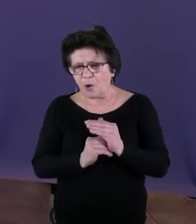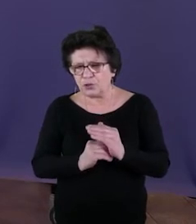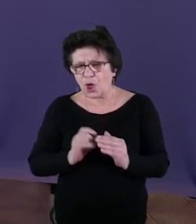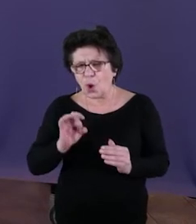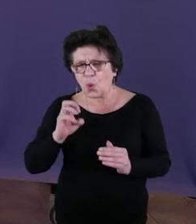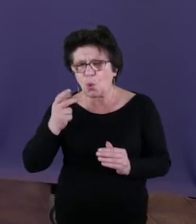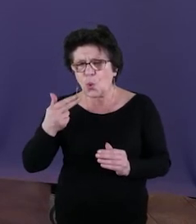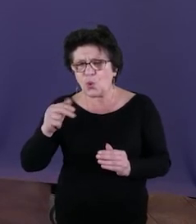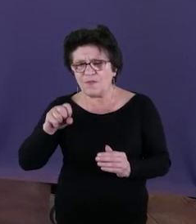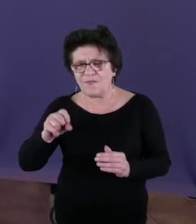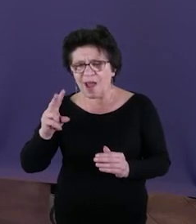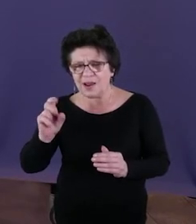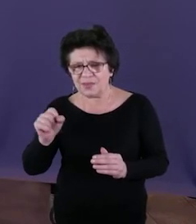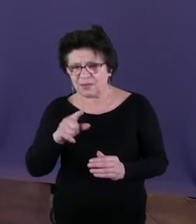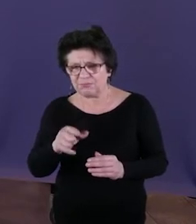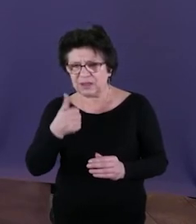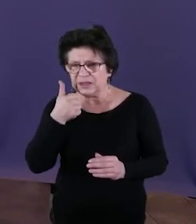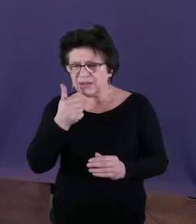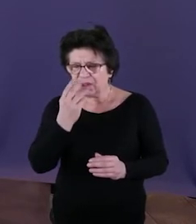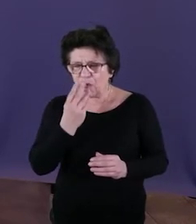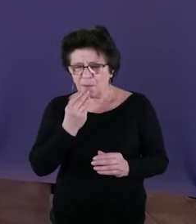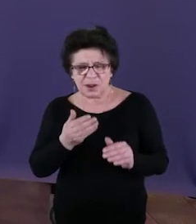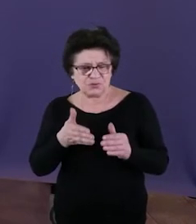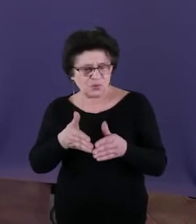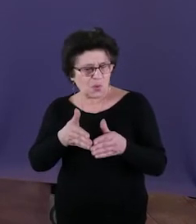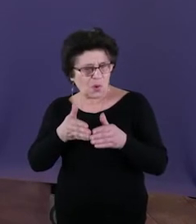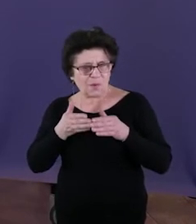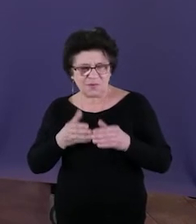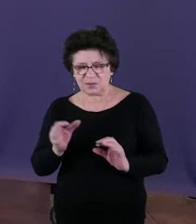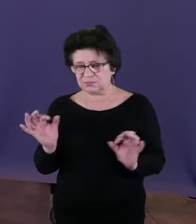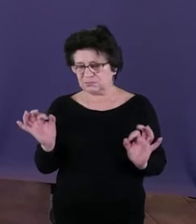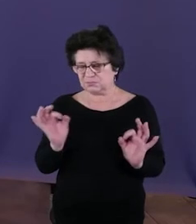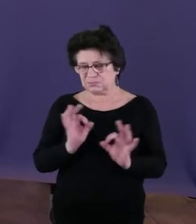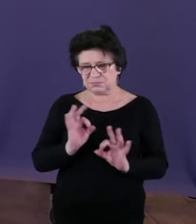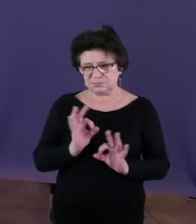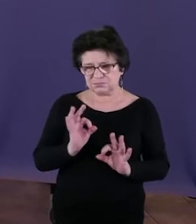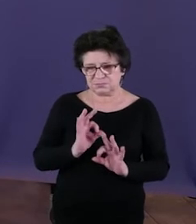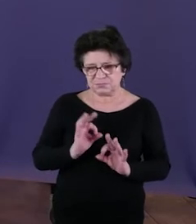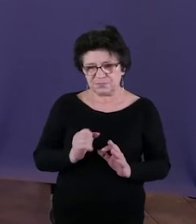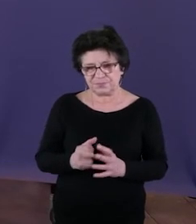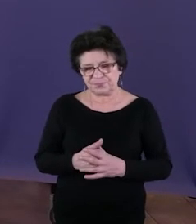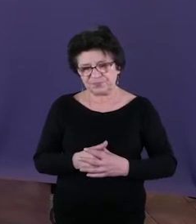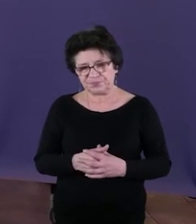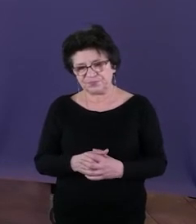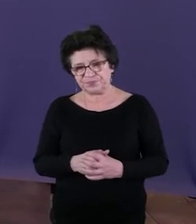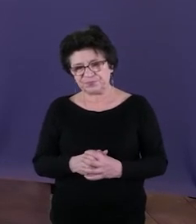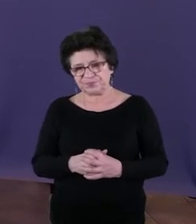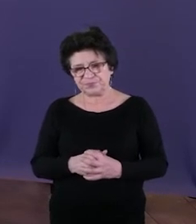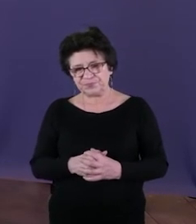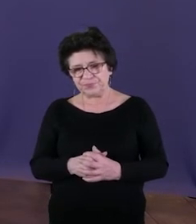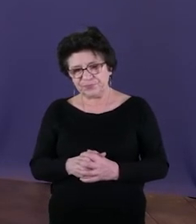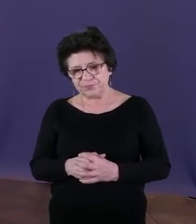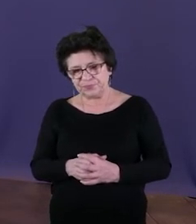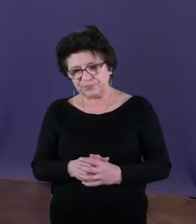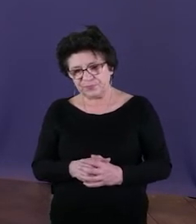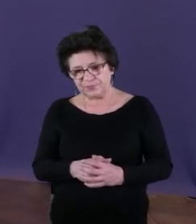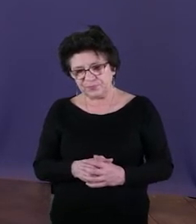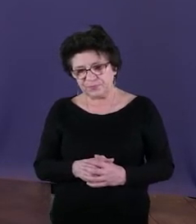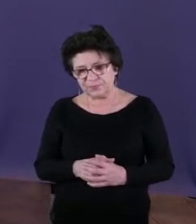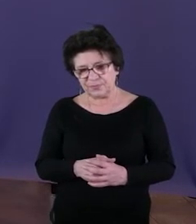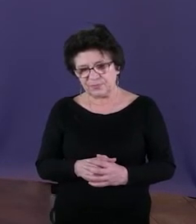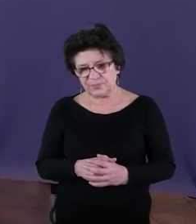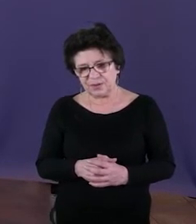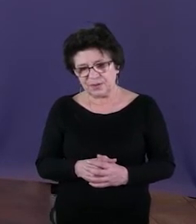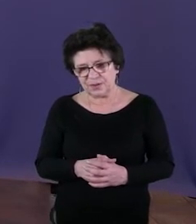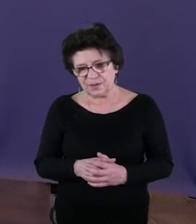Zakopane i w ten sposób ukrywane wiadomo jak się jak się dzisiaj przechowuje dzieła sztuki No muszą